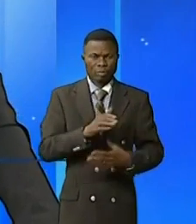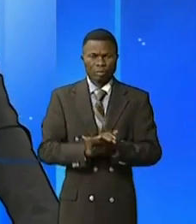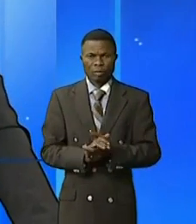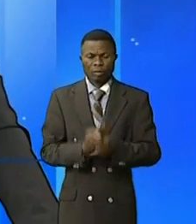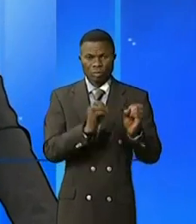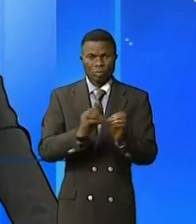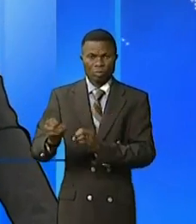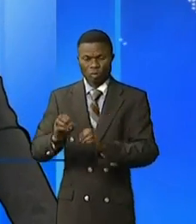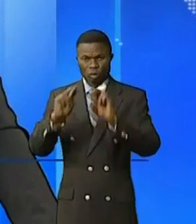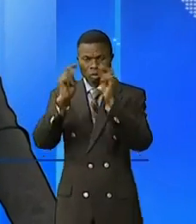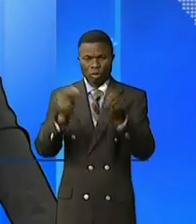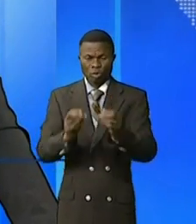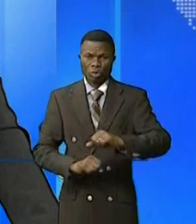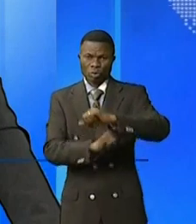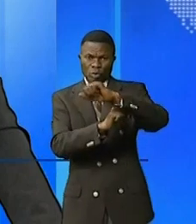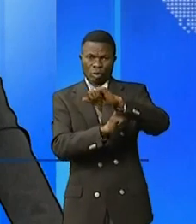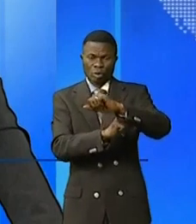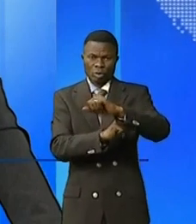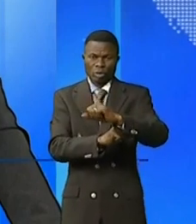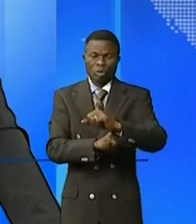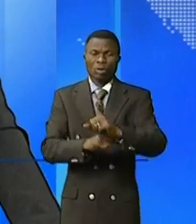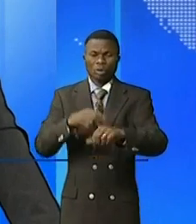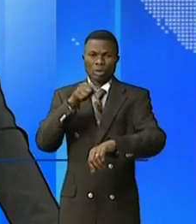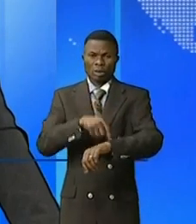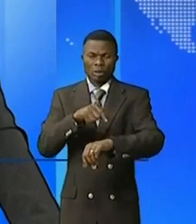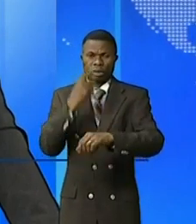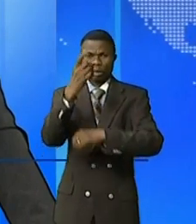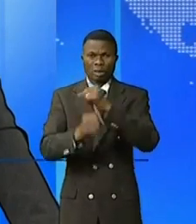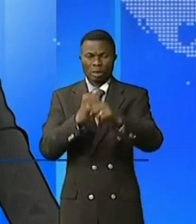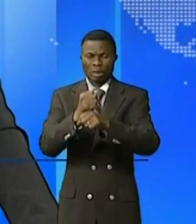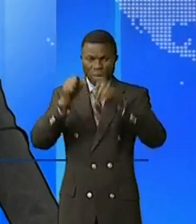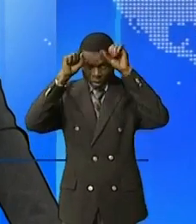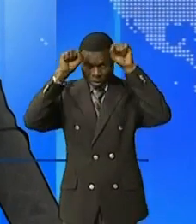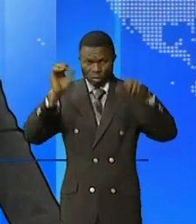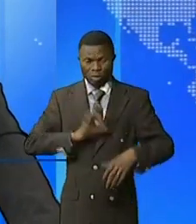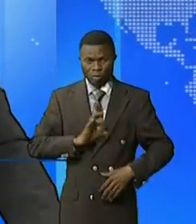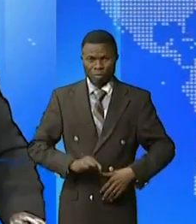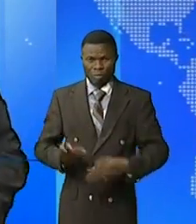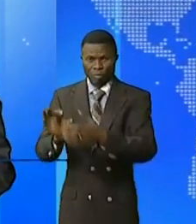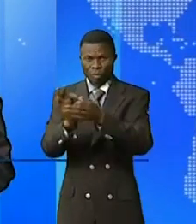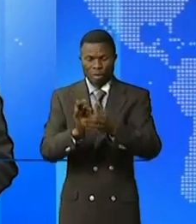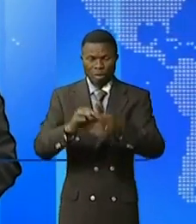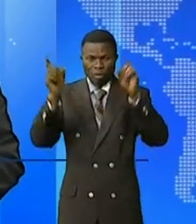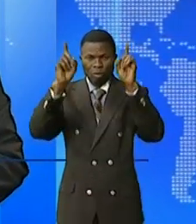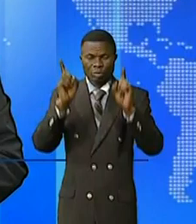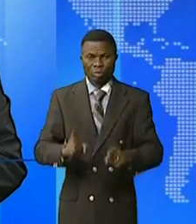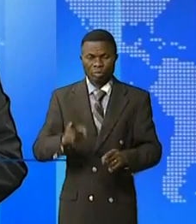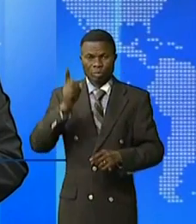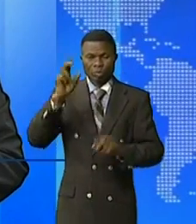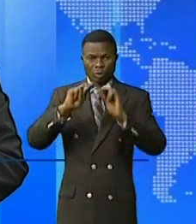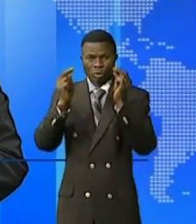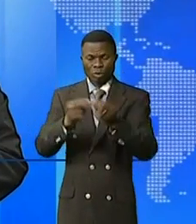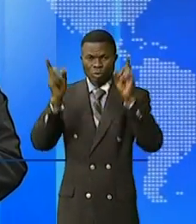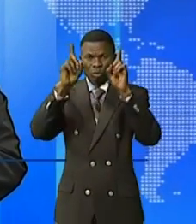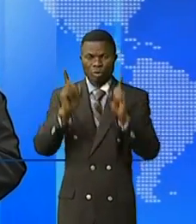Organisé par le panel d'accompagnement de la mandature du chef de l'État Félix-Antoine Tshisekedi à l'Union africaine, le premier colloque